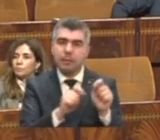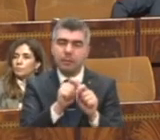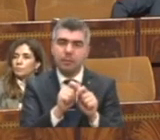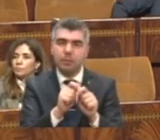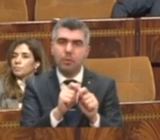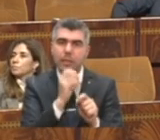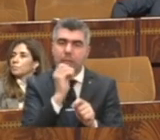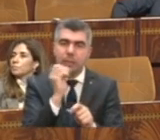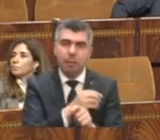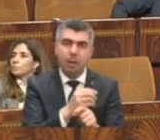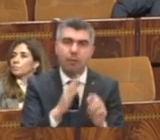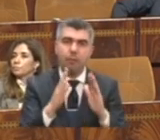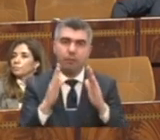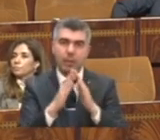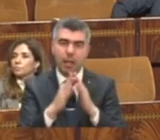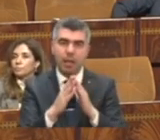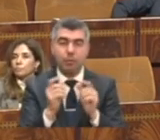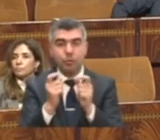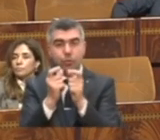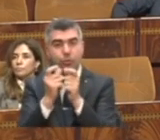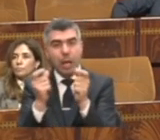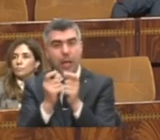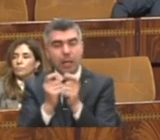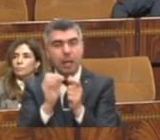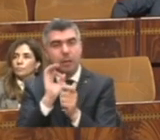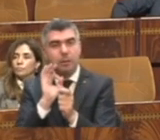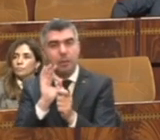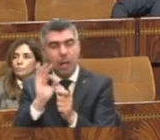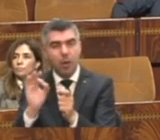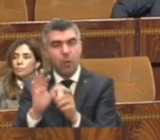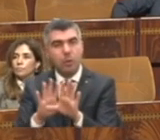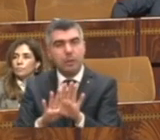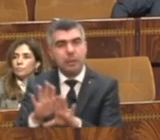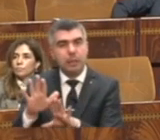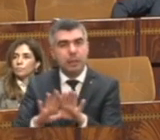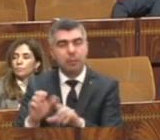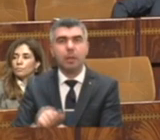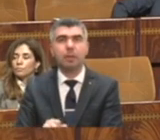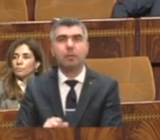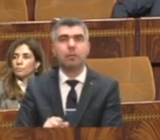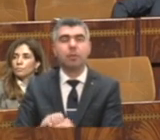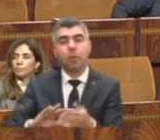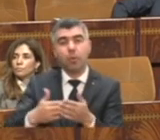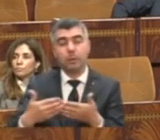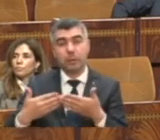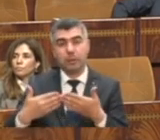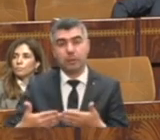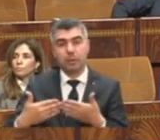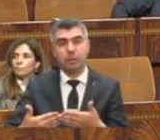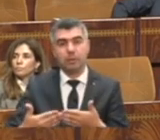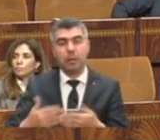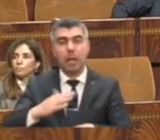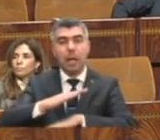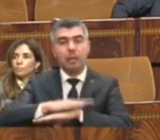المنزلية ومماثلة سواء من طرف الشركات المفوض لها بتدبير هذا الوفاق، والتي في الغالب الأهم قد لا تحترم ما